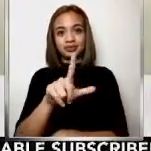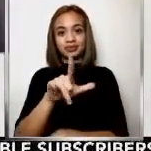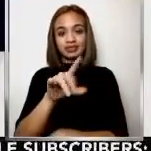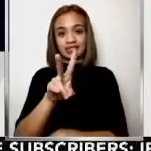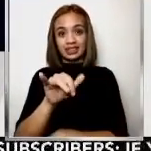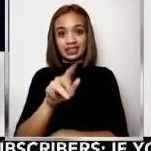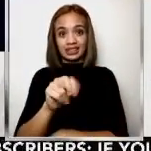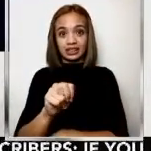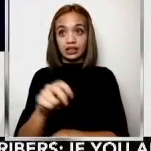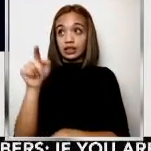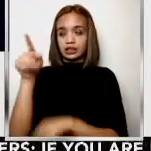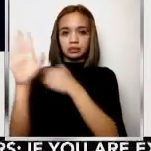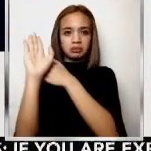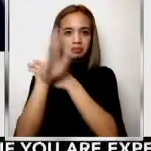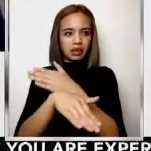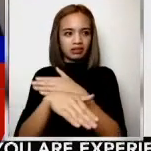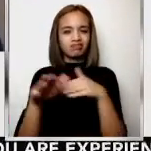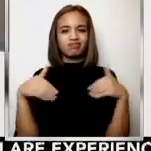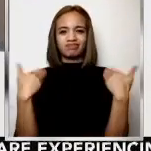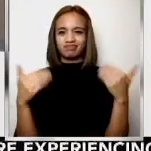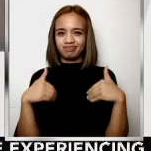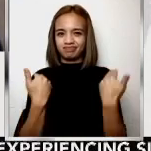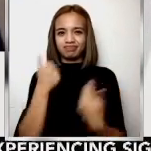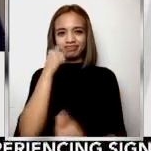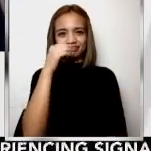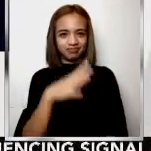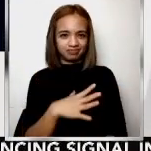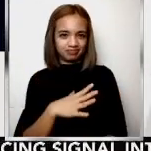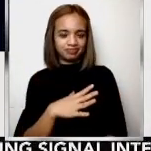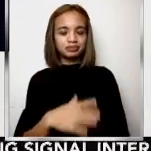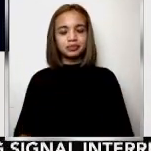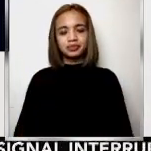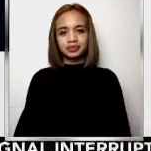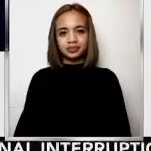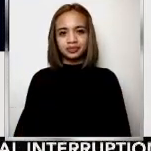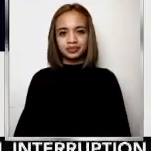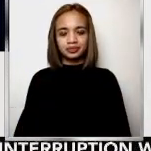dalaga na. Lars Santiago, updated sa Showbiz Happening.